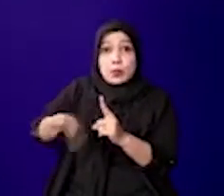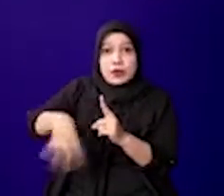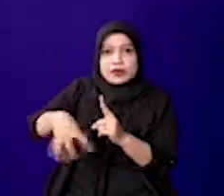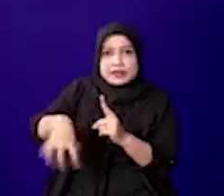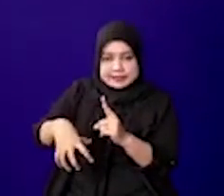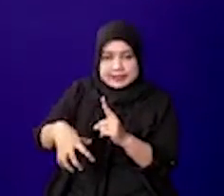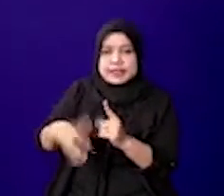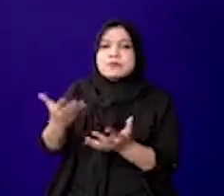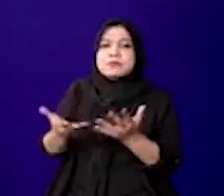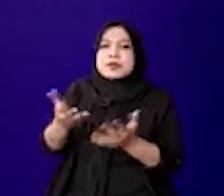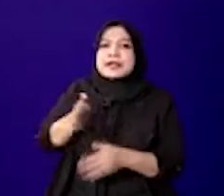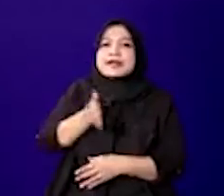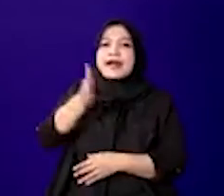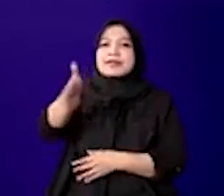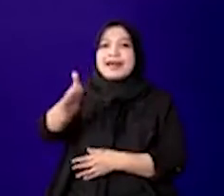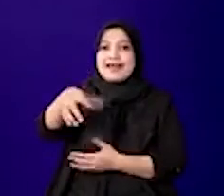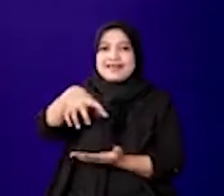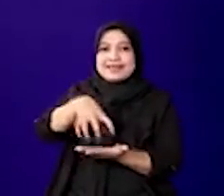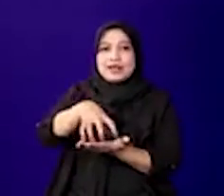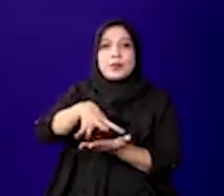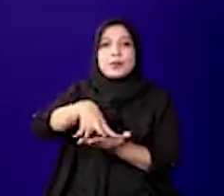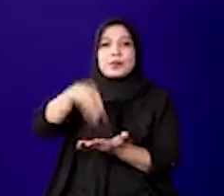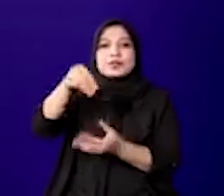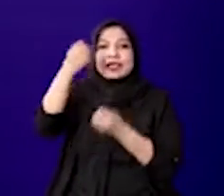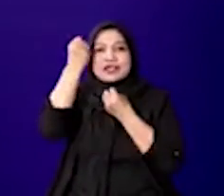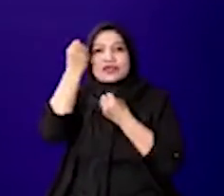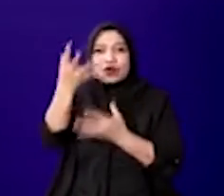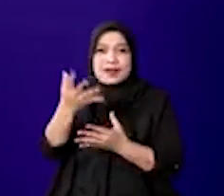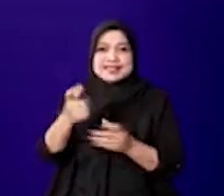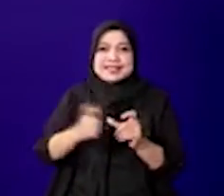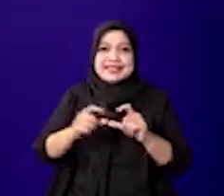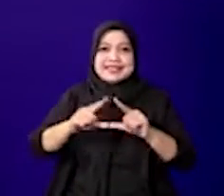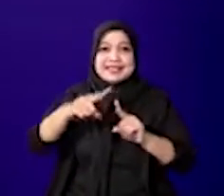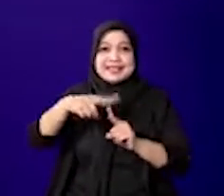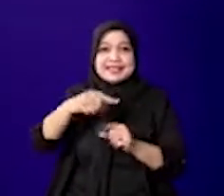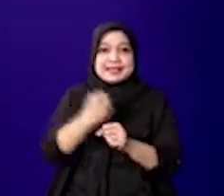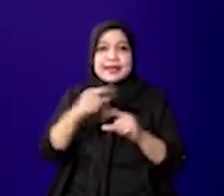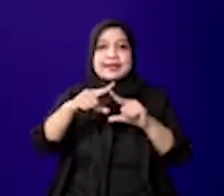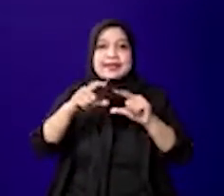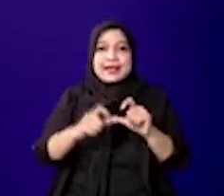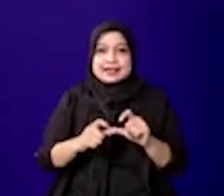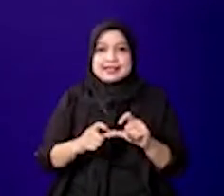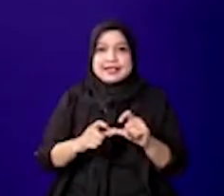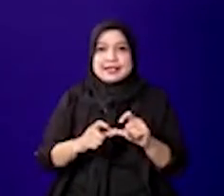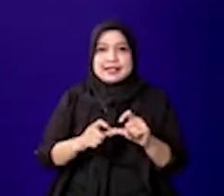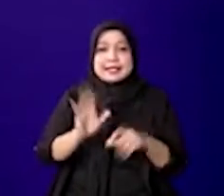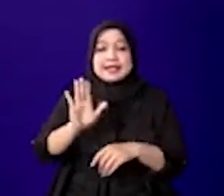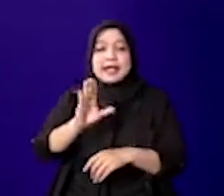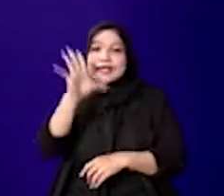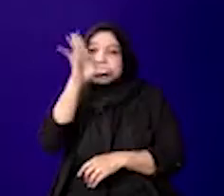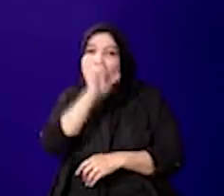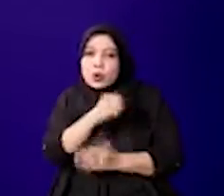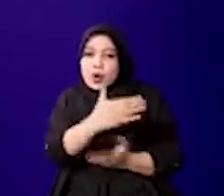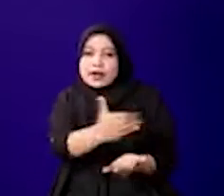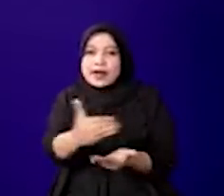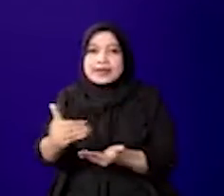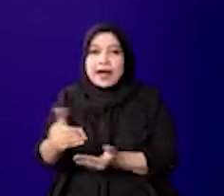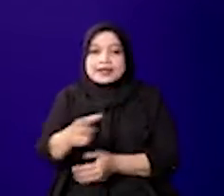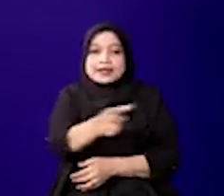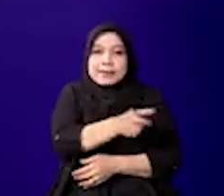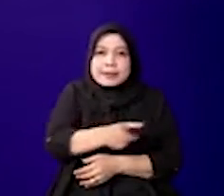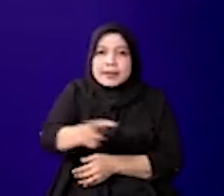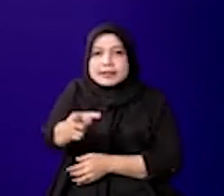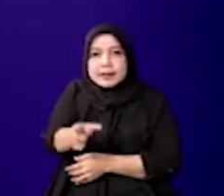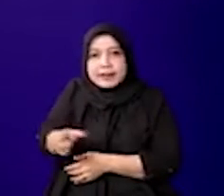satkes kita tahu jumlah kasus di kecamatan setiap Kecamatan bahkan jadi ada kasus ee bahkan